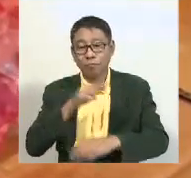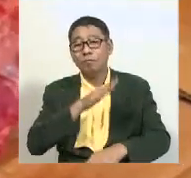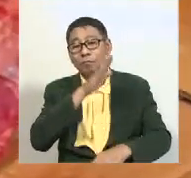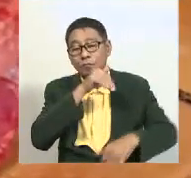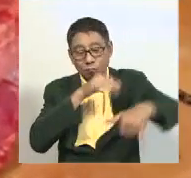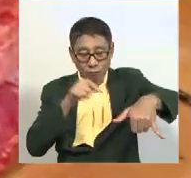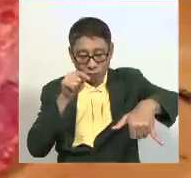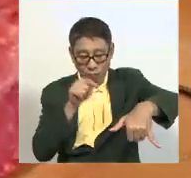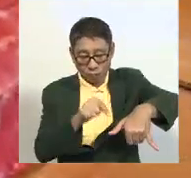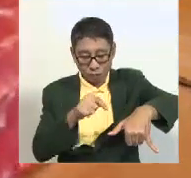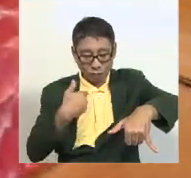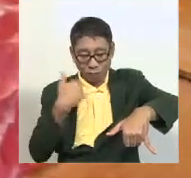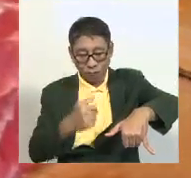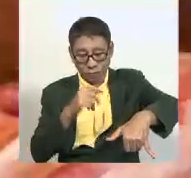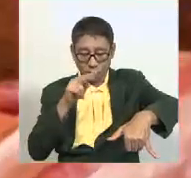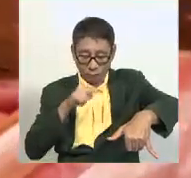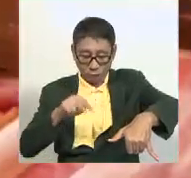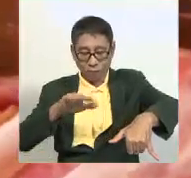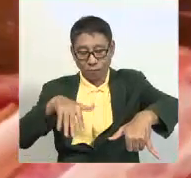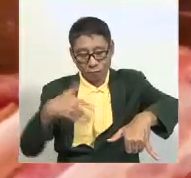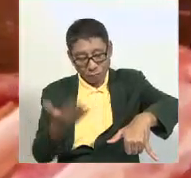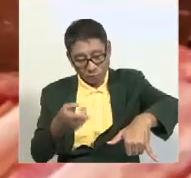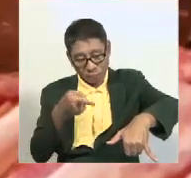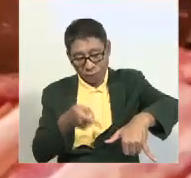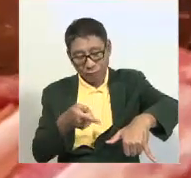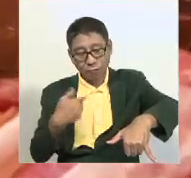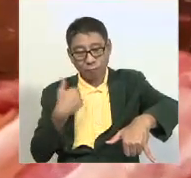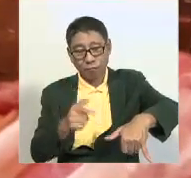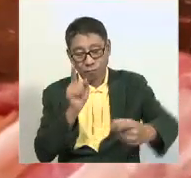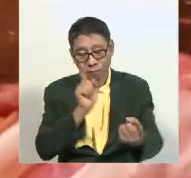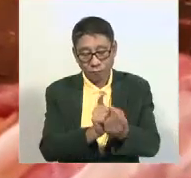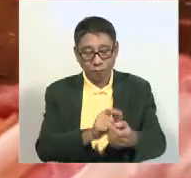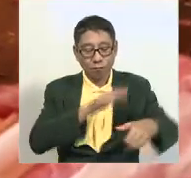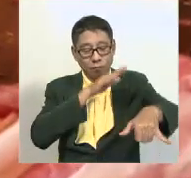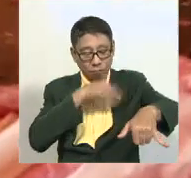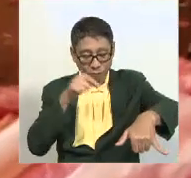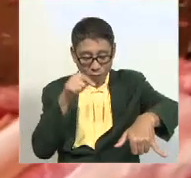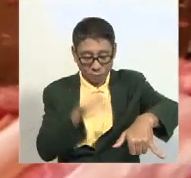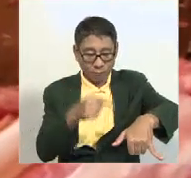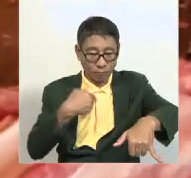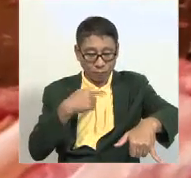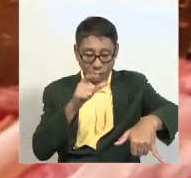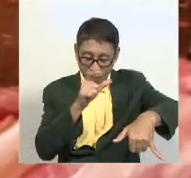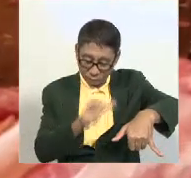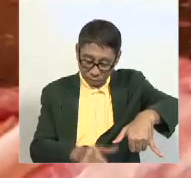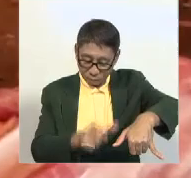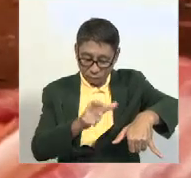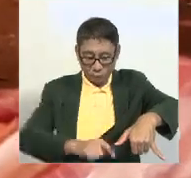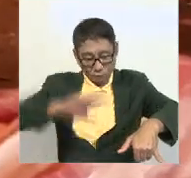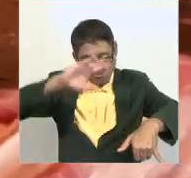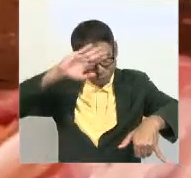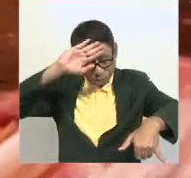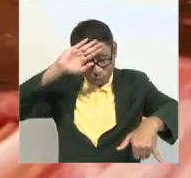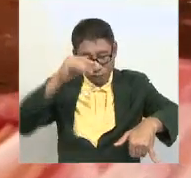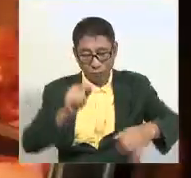ยนะคะว่าสังเกตอย่างไรนะคะซึ่งถ้าเกิดว่าพบสุกรที่มีอาการป่วยไม่ว่าจะ